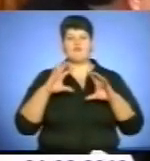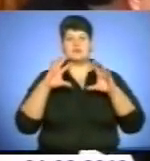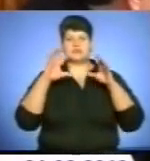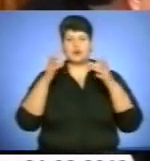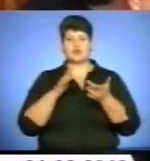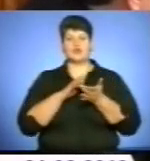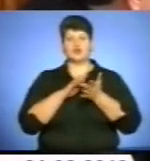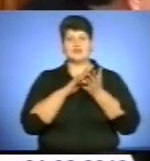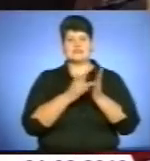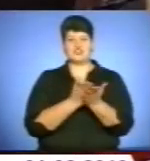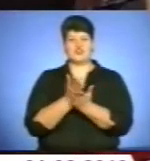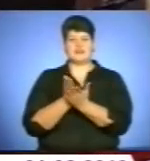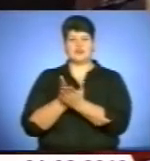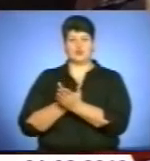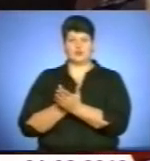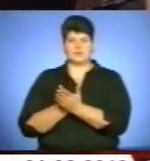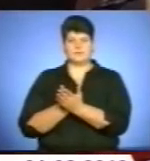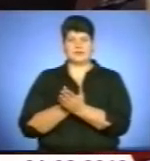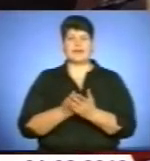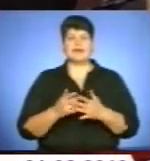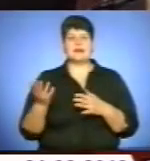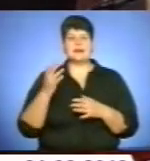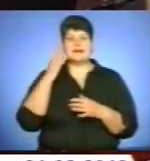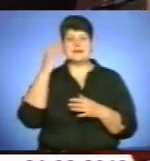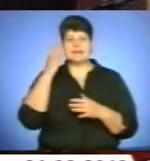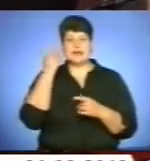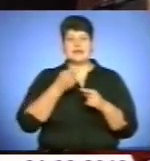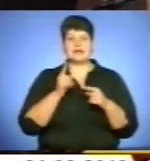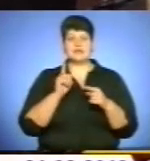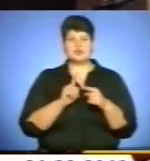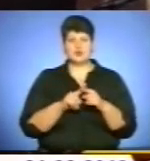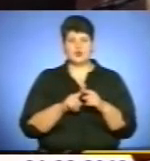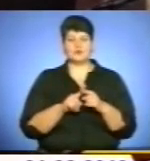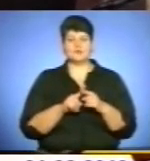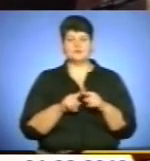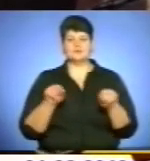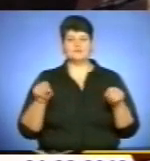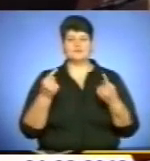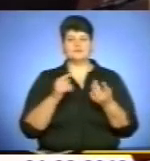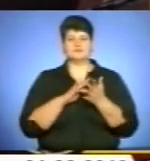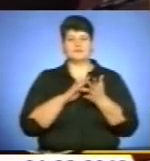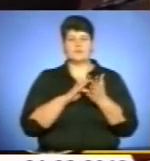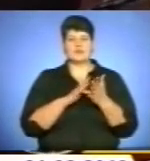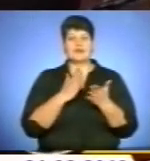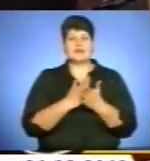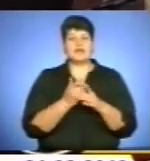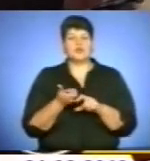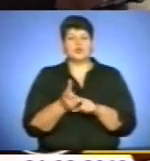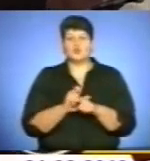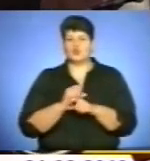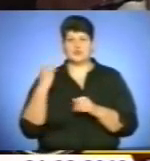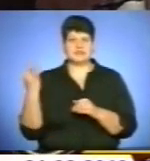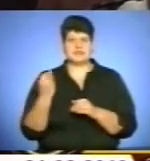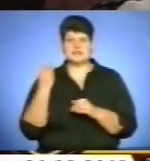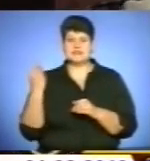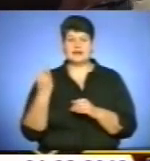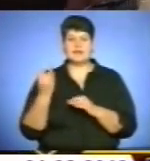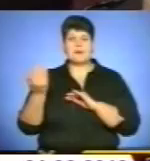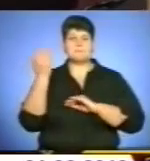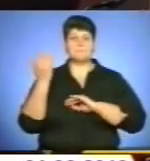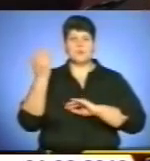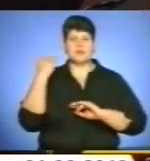туристичній інфраструктурі. Ідея цього продукту, виникнення такого туристичного продукту є дуже цікавою. На попередній